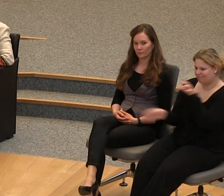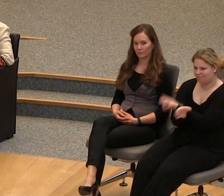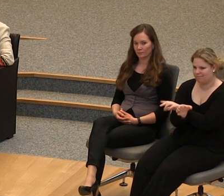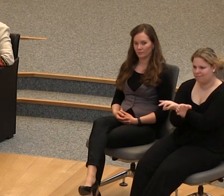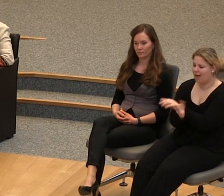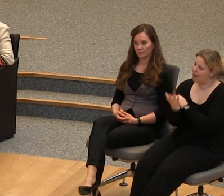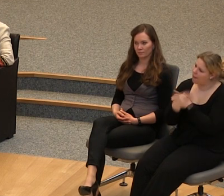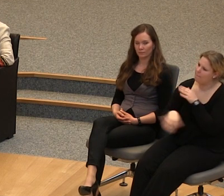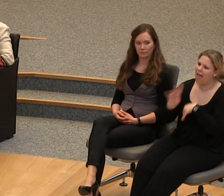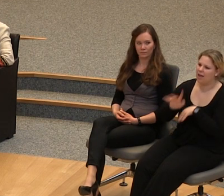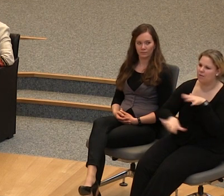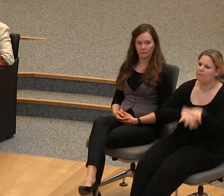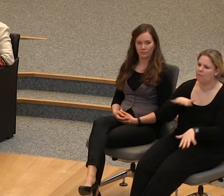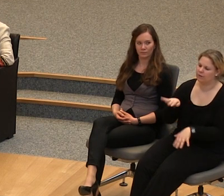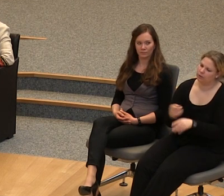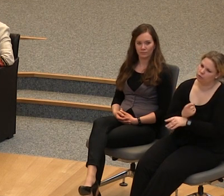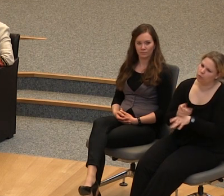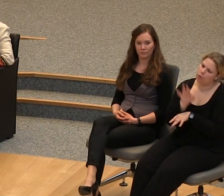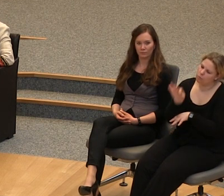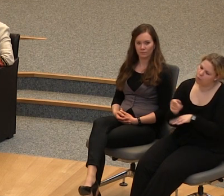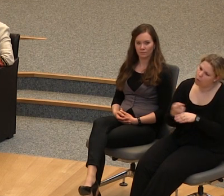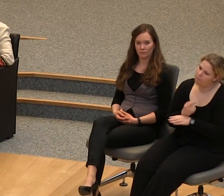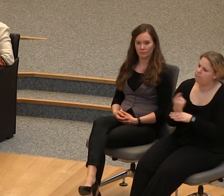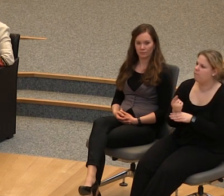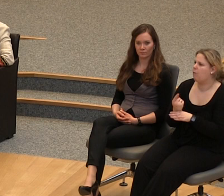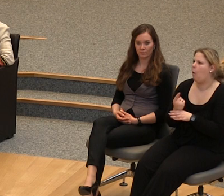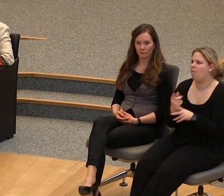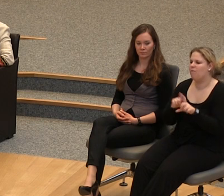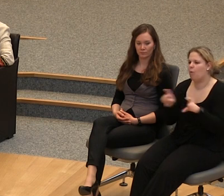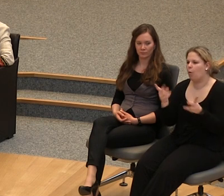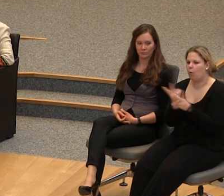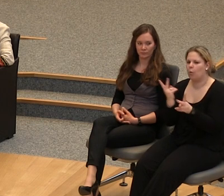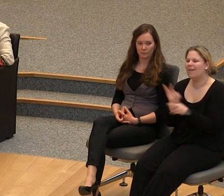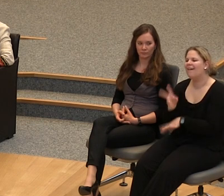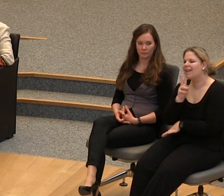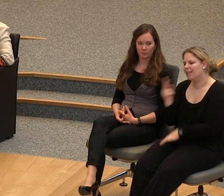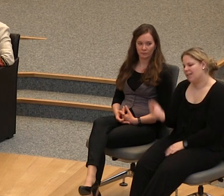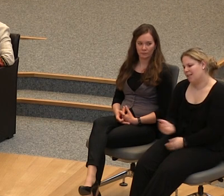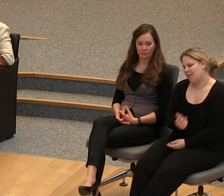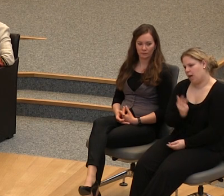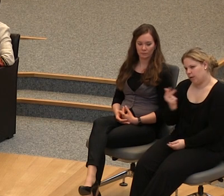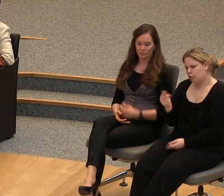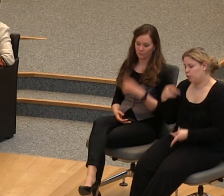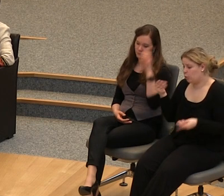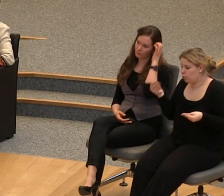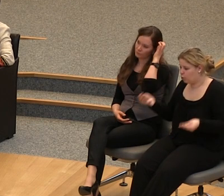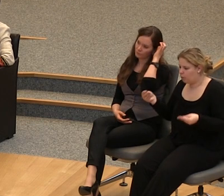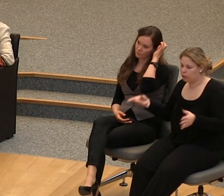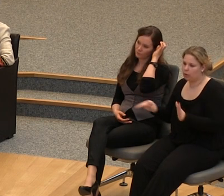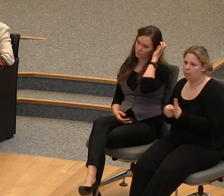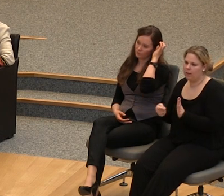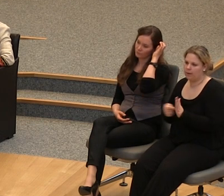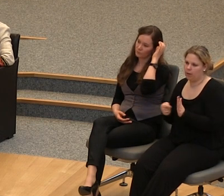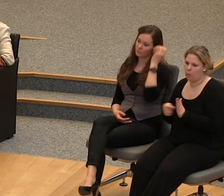als 15 Stunden in der Woche oder 3 Stunden am Tag zu arbeiten. Die üblichen Bedingungen des